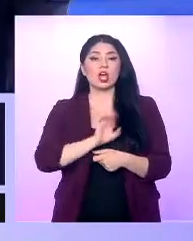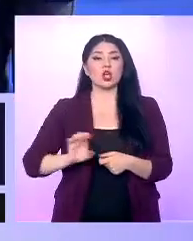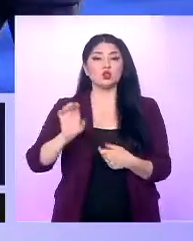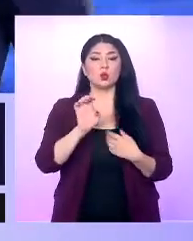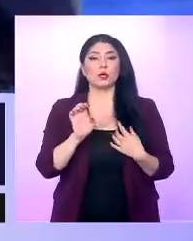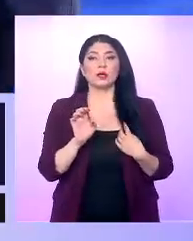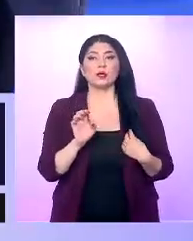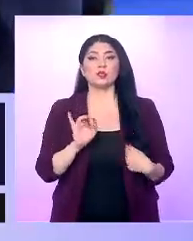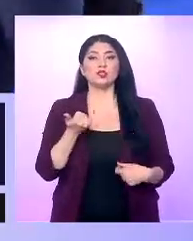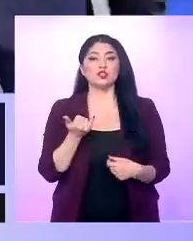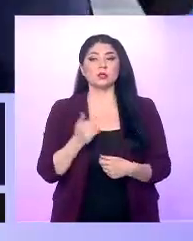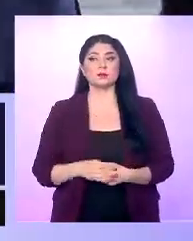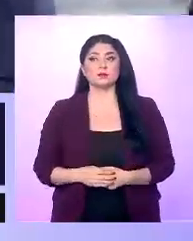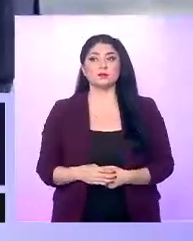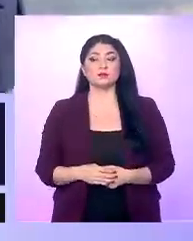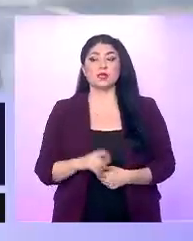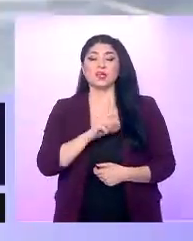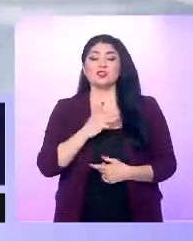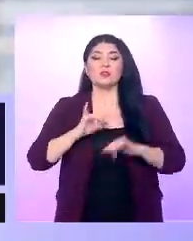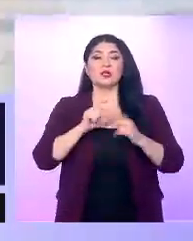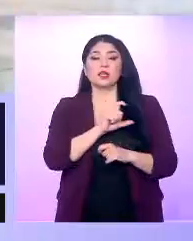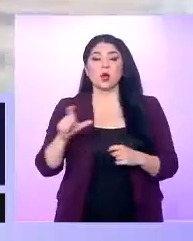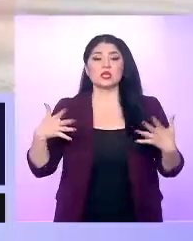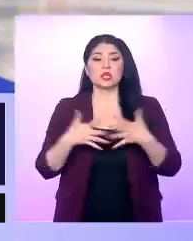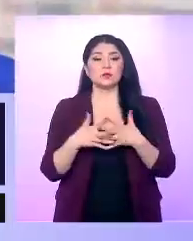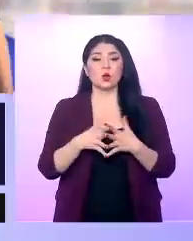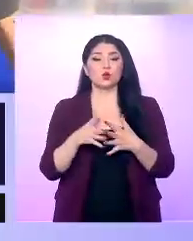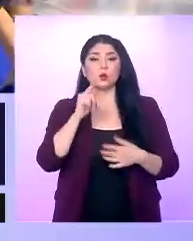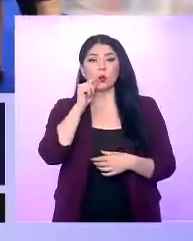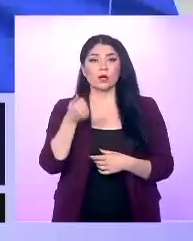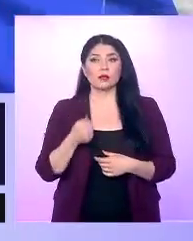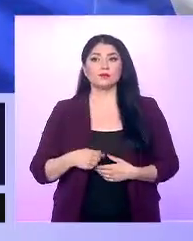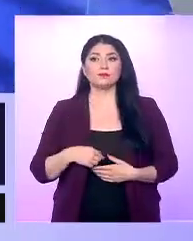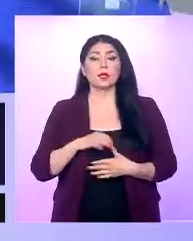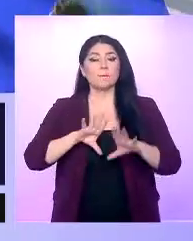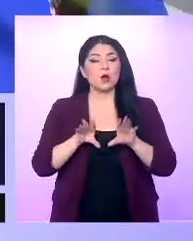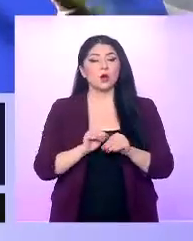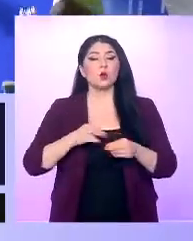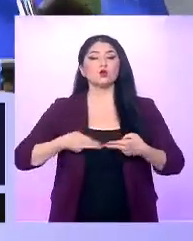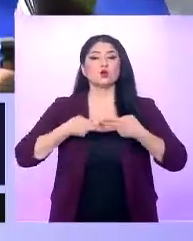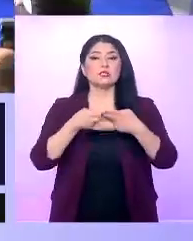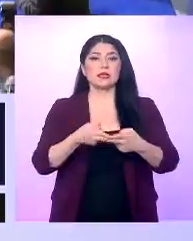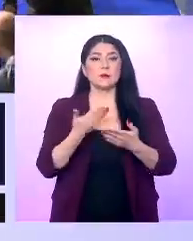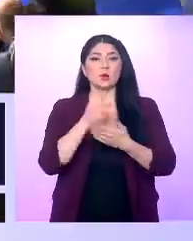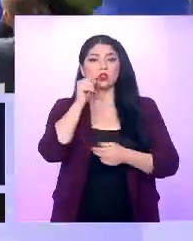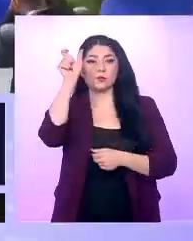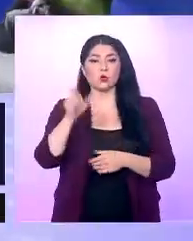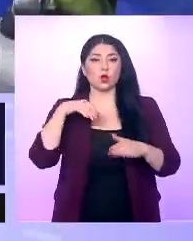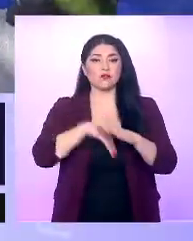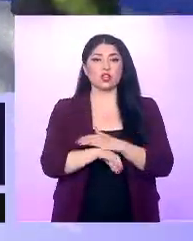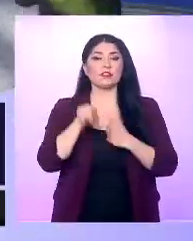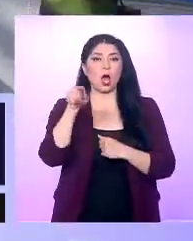regiune și efectele multiple ale războiului din Ucraina, alături de susținerea acordată Ucrainei și refugiaților de